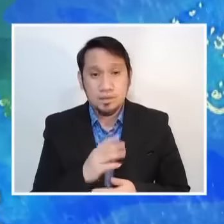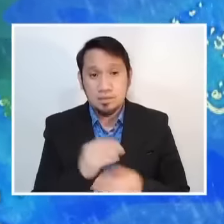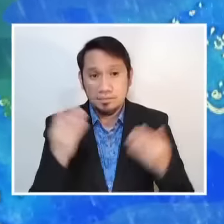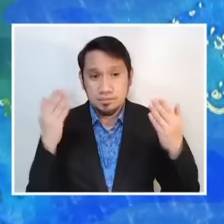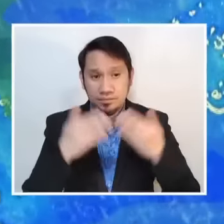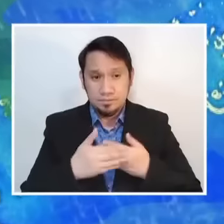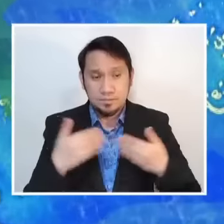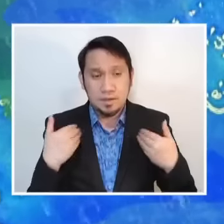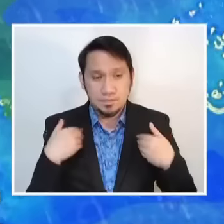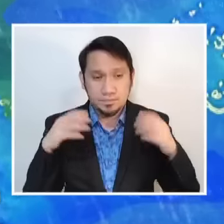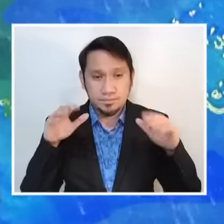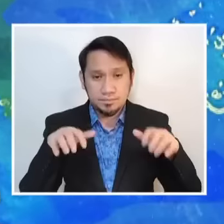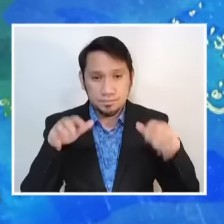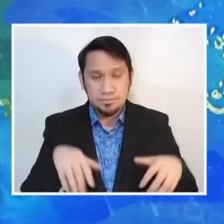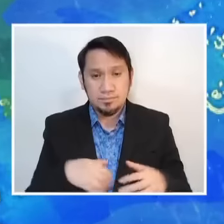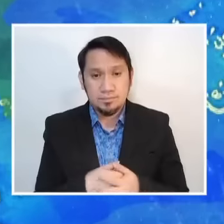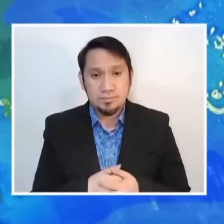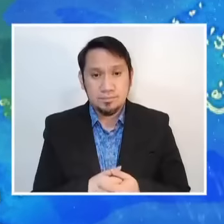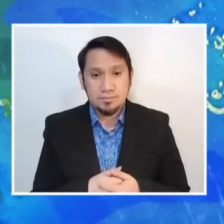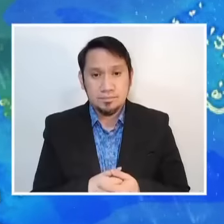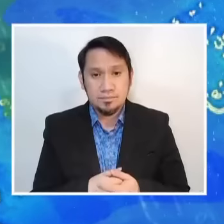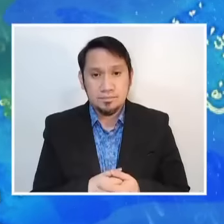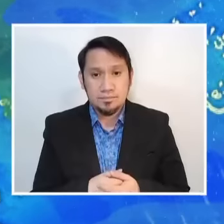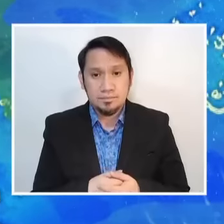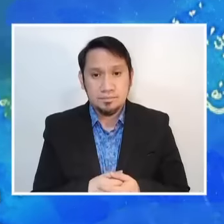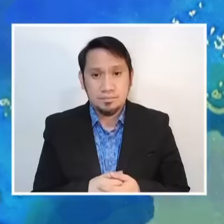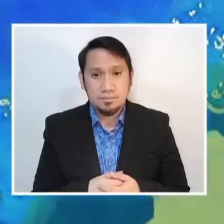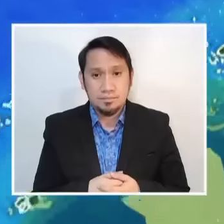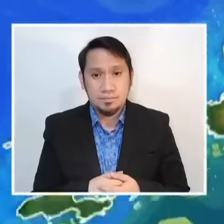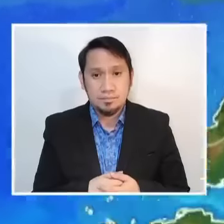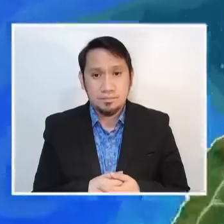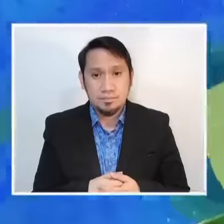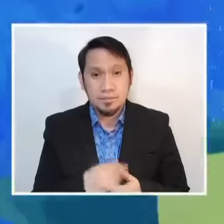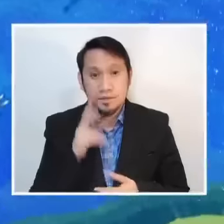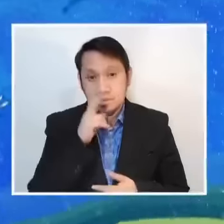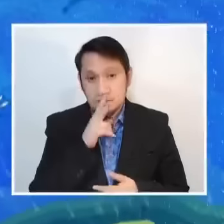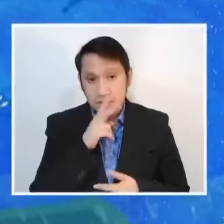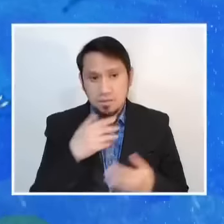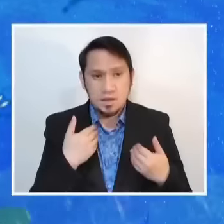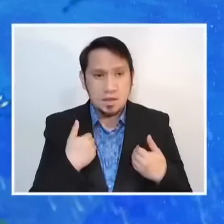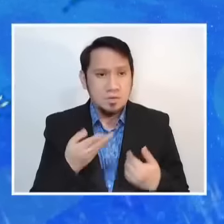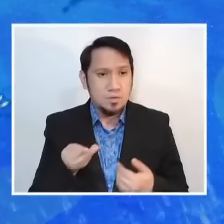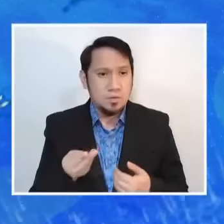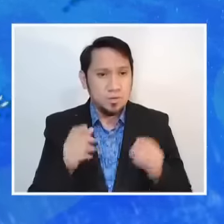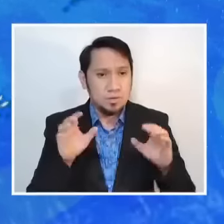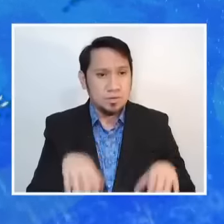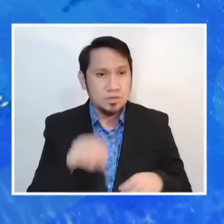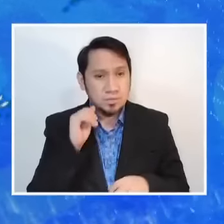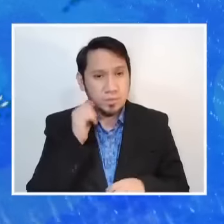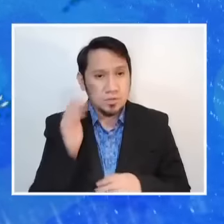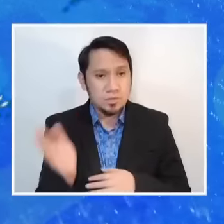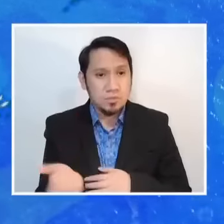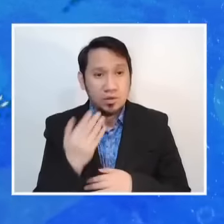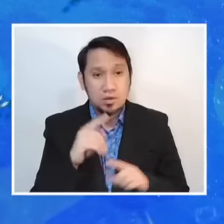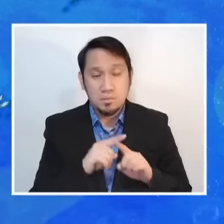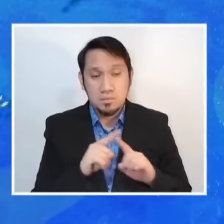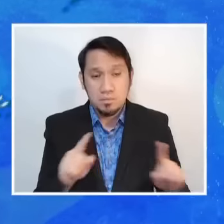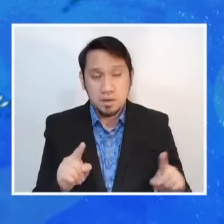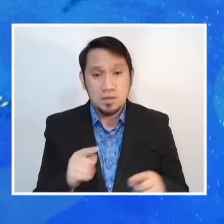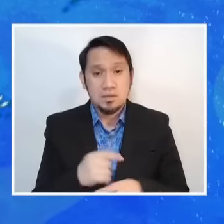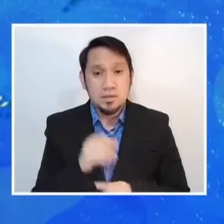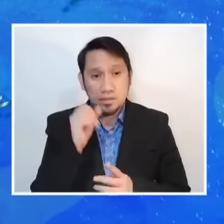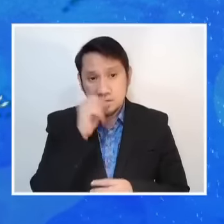aasahan pang ulan dito po sa may Zamboanga Peninsula. Sa Visayas naman, mababa ang tsansa ng ulan bukas ng umaga pero maulan na sa